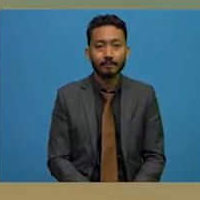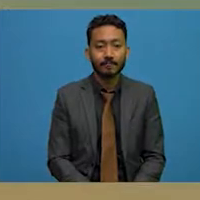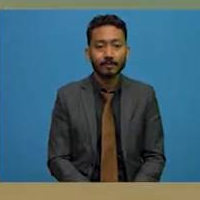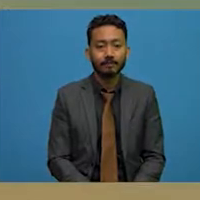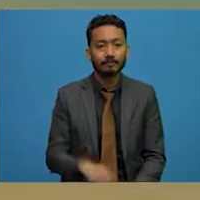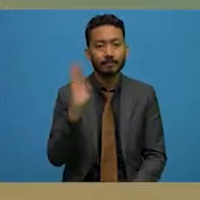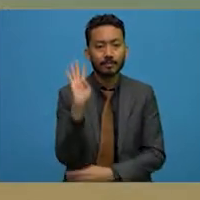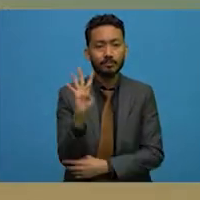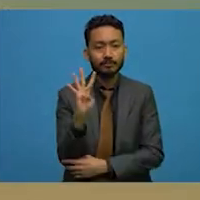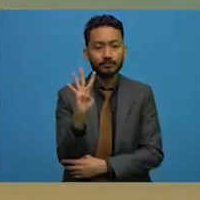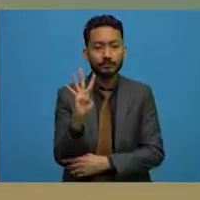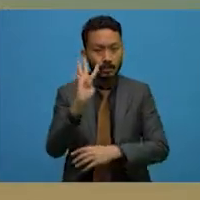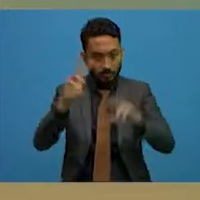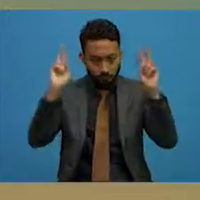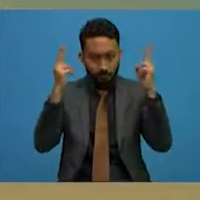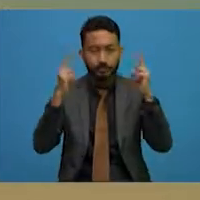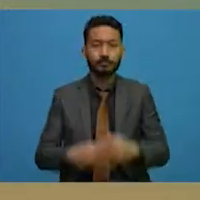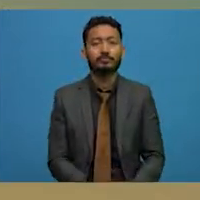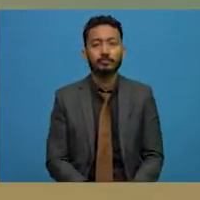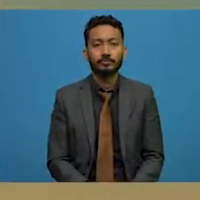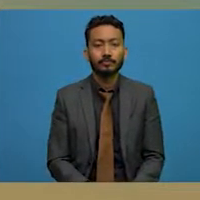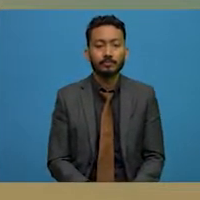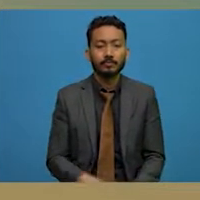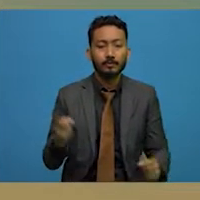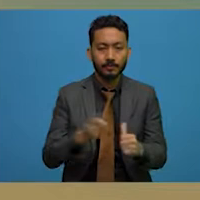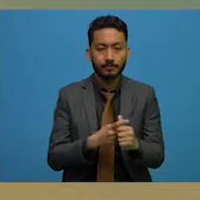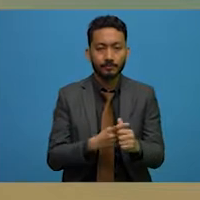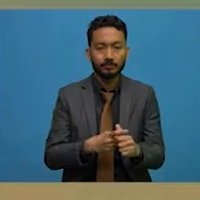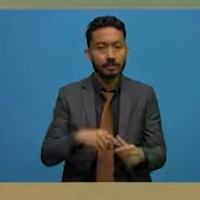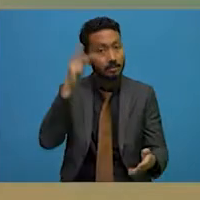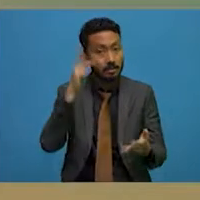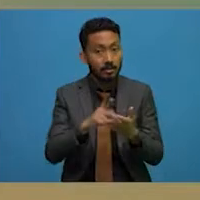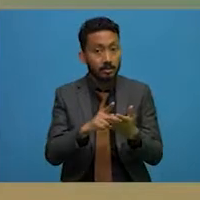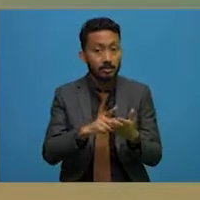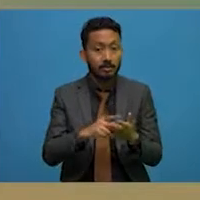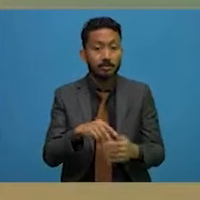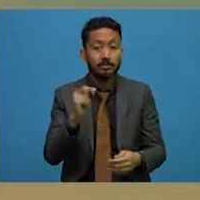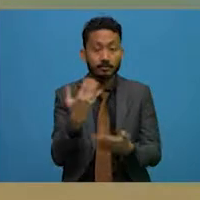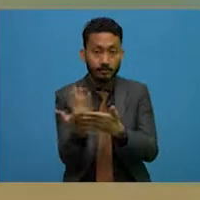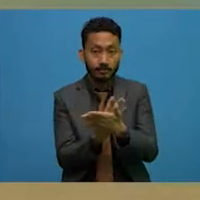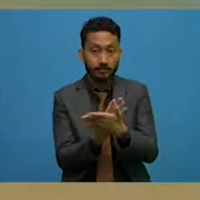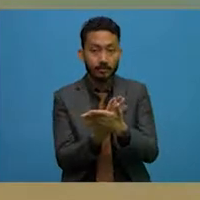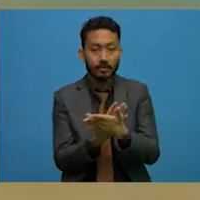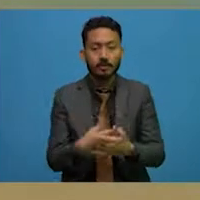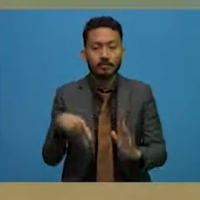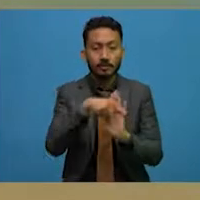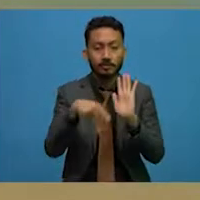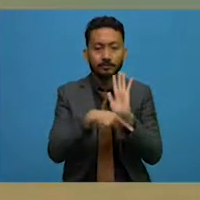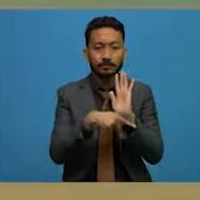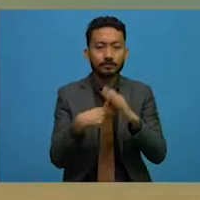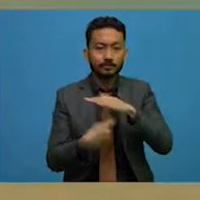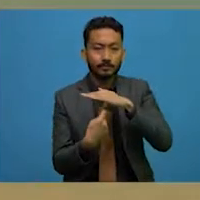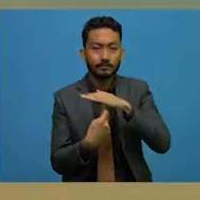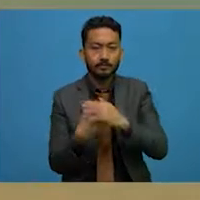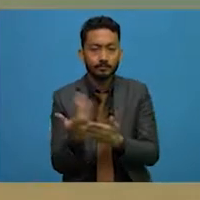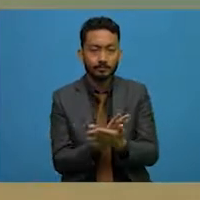Terdapat 4 tajuk yang akan diajarkan kepada pelajar. Antaranya ialah pengenalan multimedia, prinsip